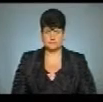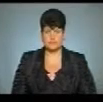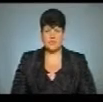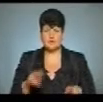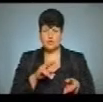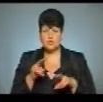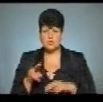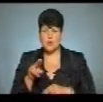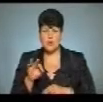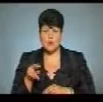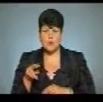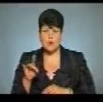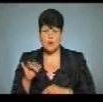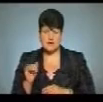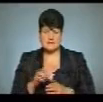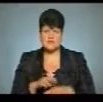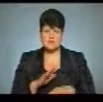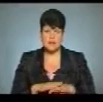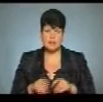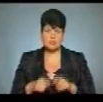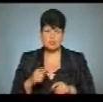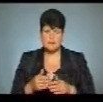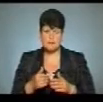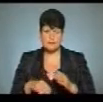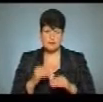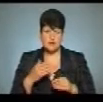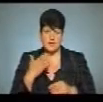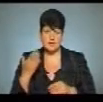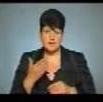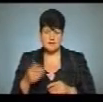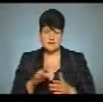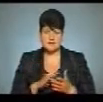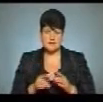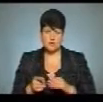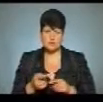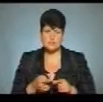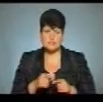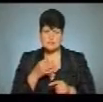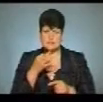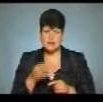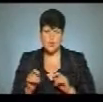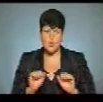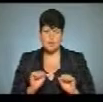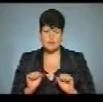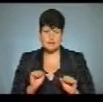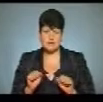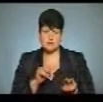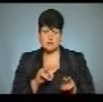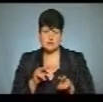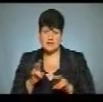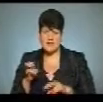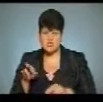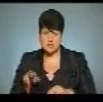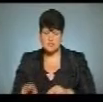Спостерігачі опори зафіксували порушення передвиборчої агітації в центрі Тернополя. Про це повідомила координатор спостереження